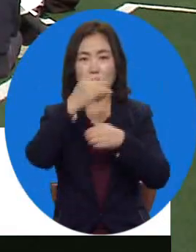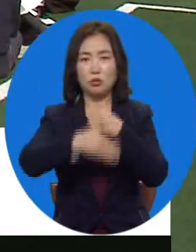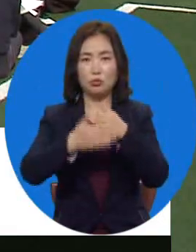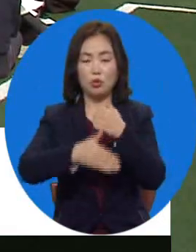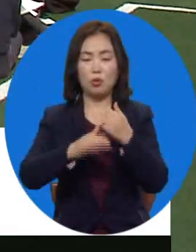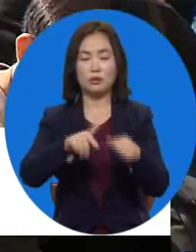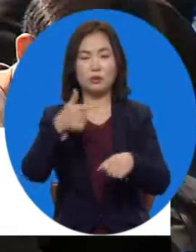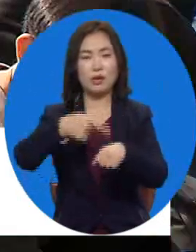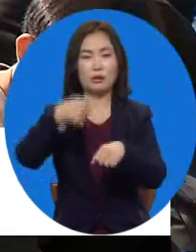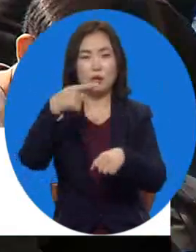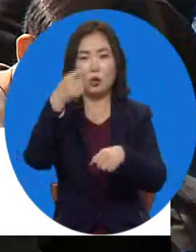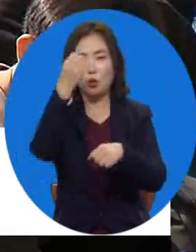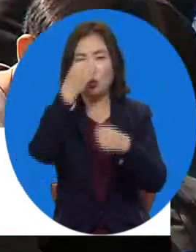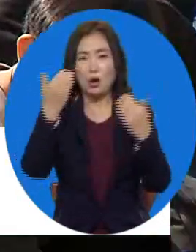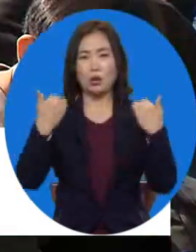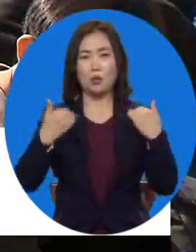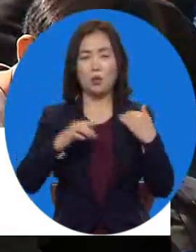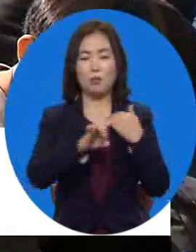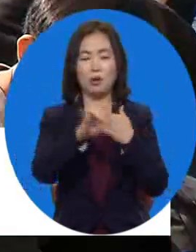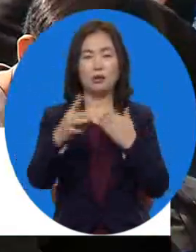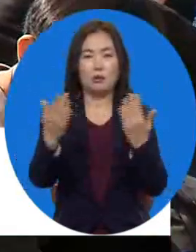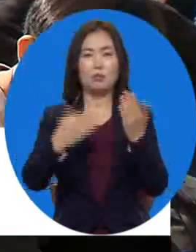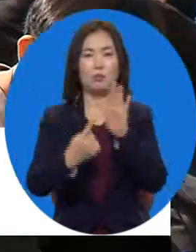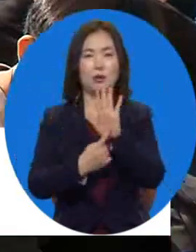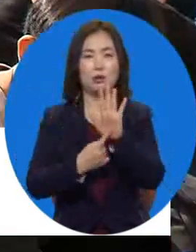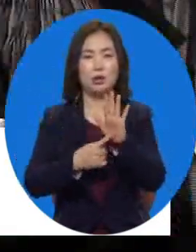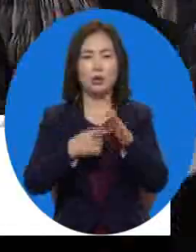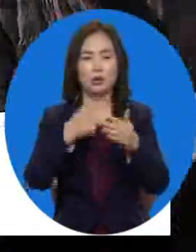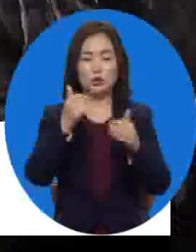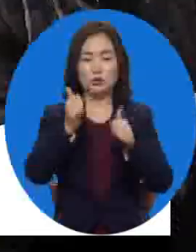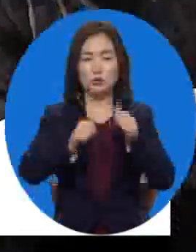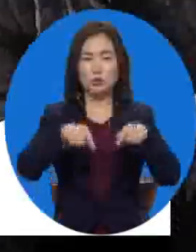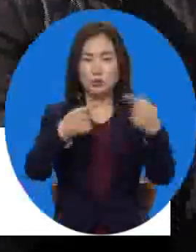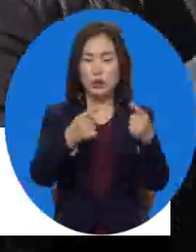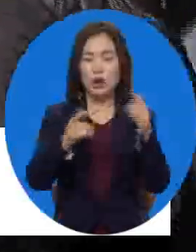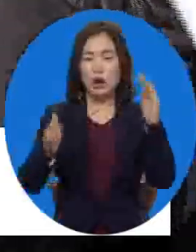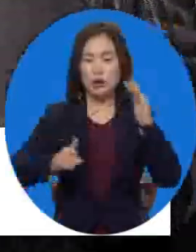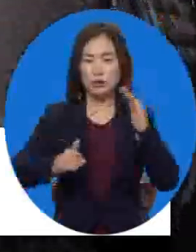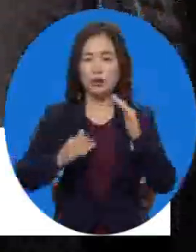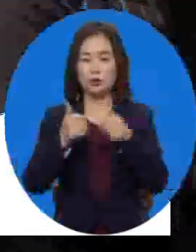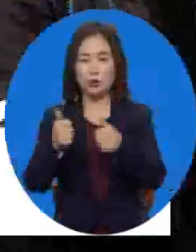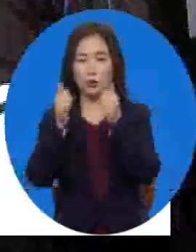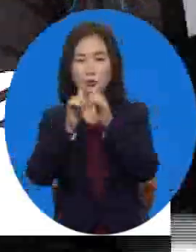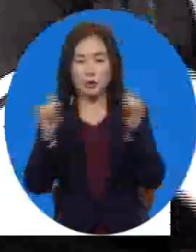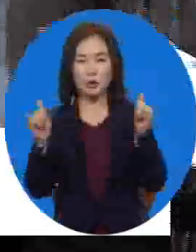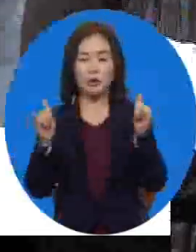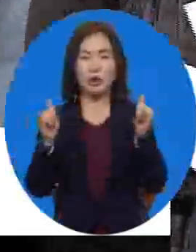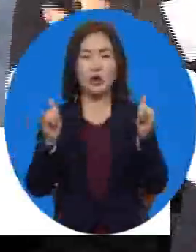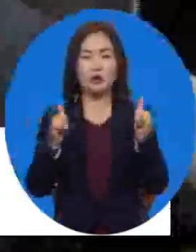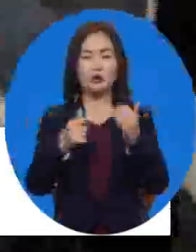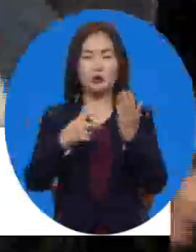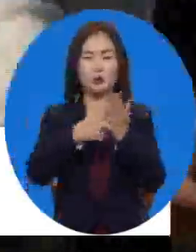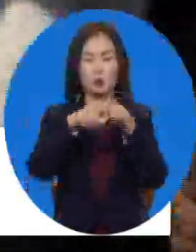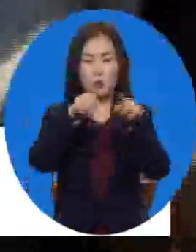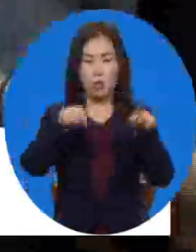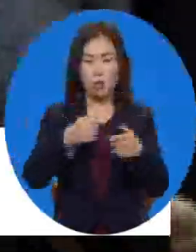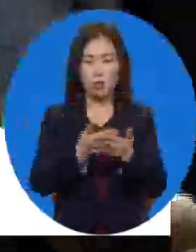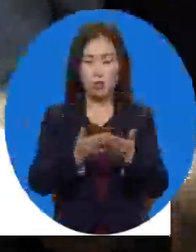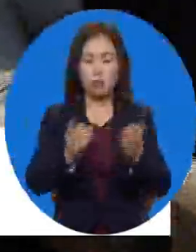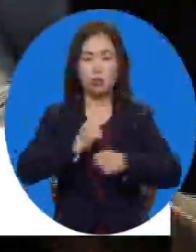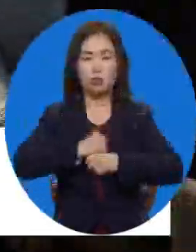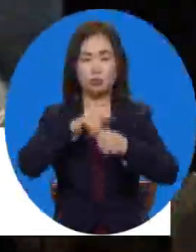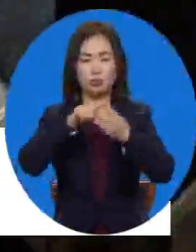달고 에서는 오늘나 탄식 고등학교 별로 예비소집 라고 수능에 응시하는 재학생과 졸업생 들에게 수험표를 배부하고